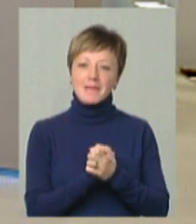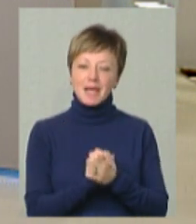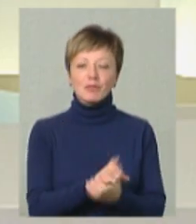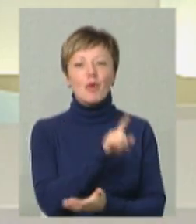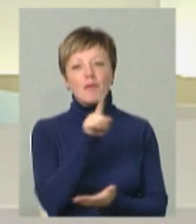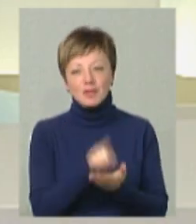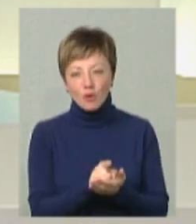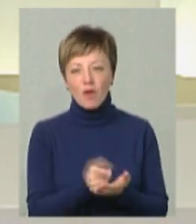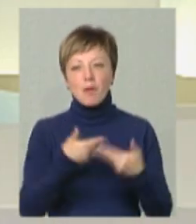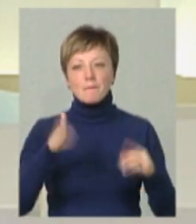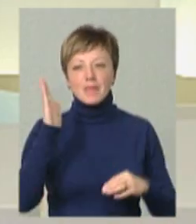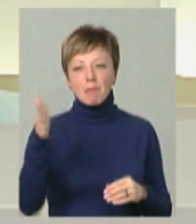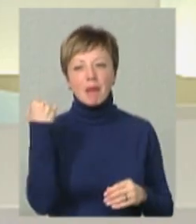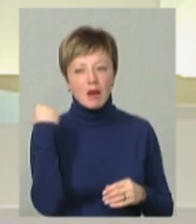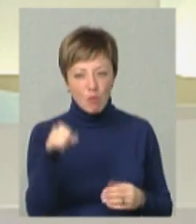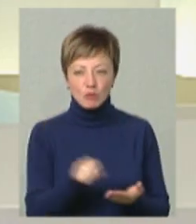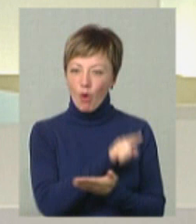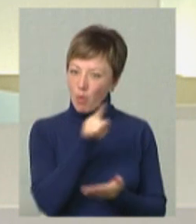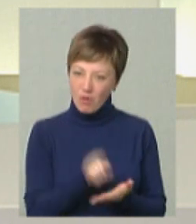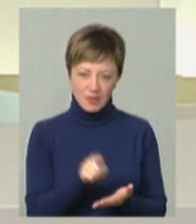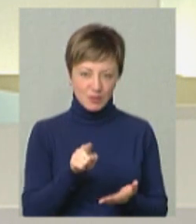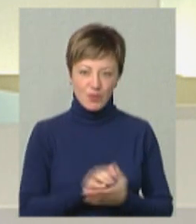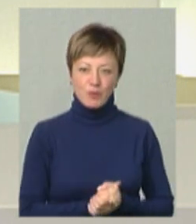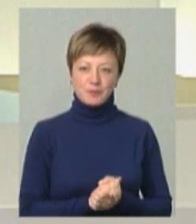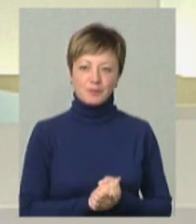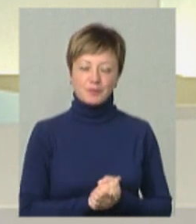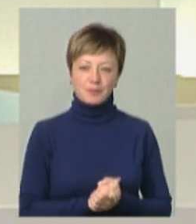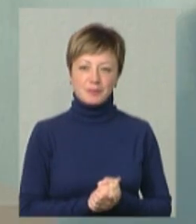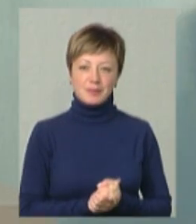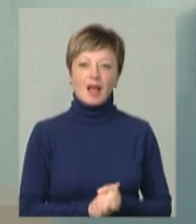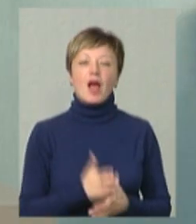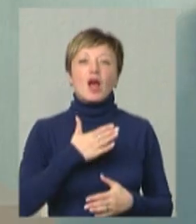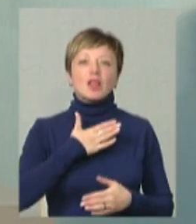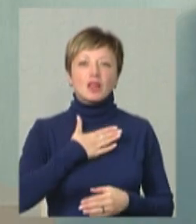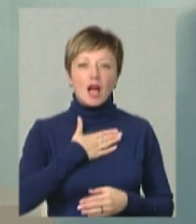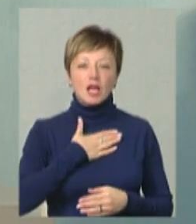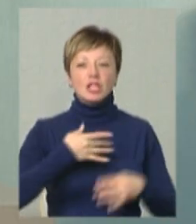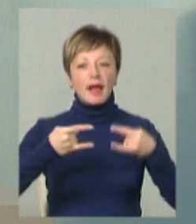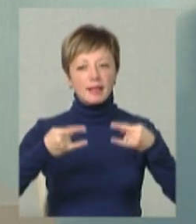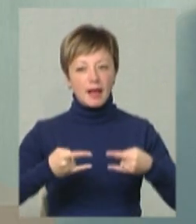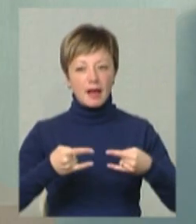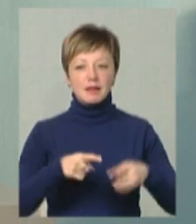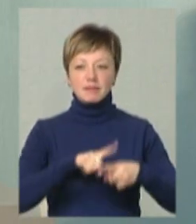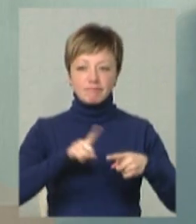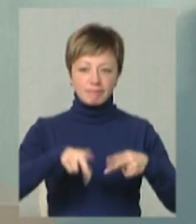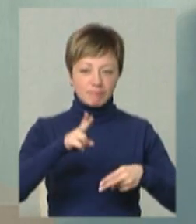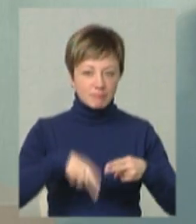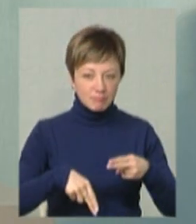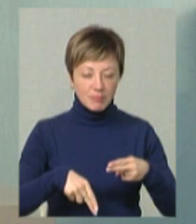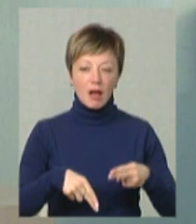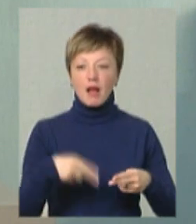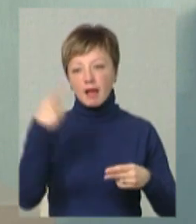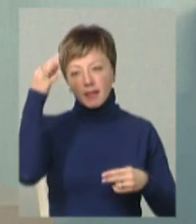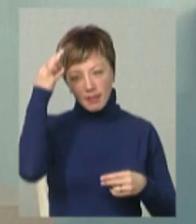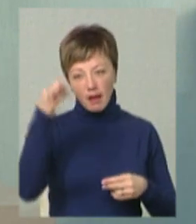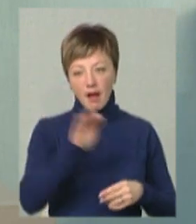тому що ми переможемо, обов'язково. Обов'язково. Наш етер добігає кінця.